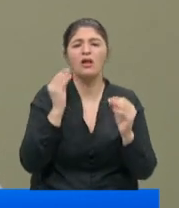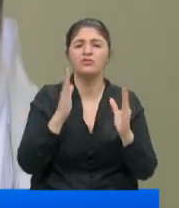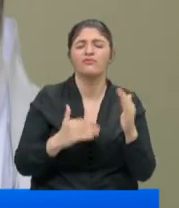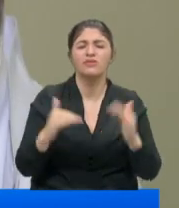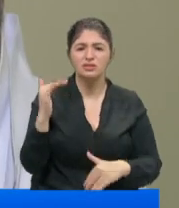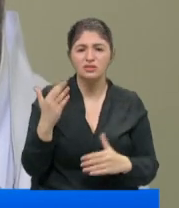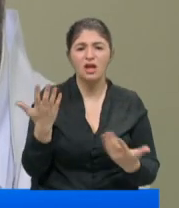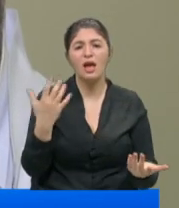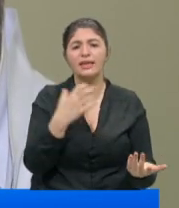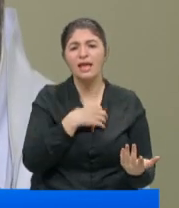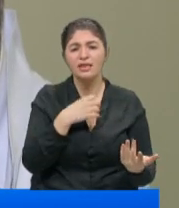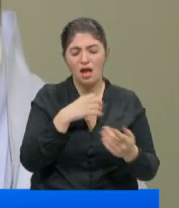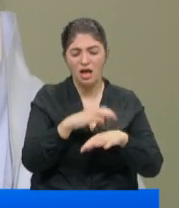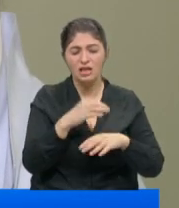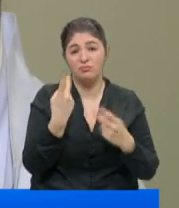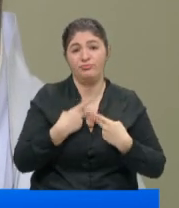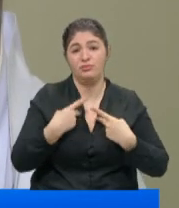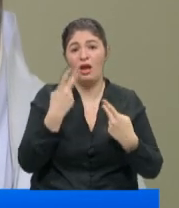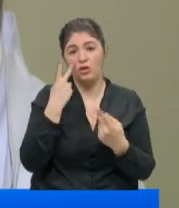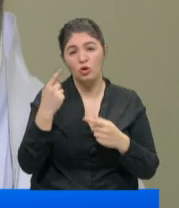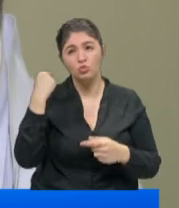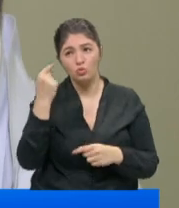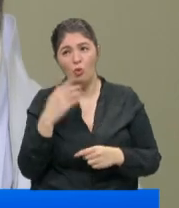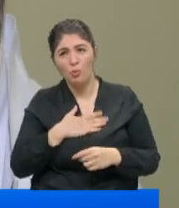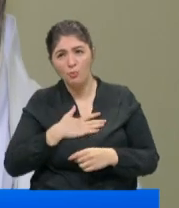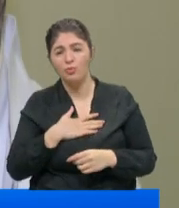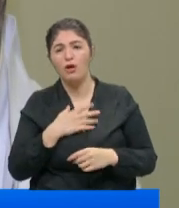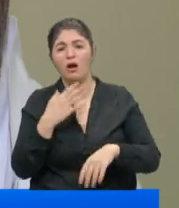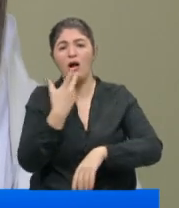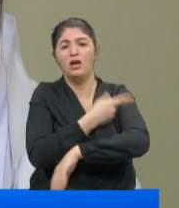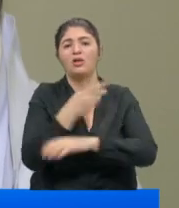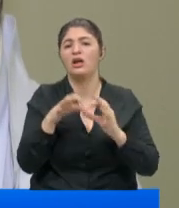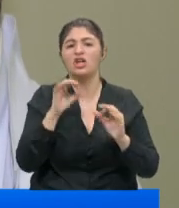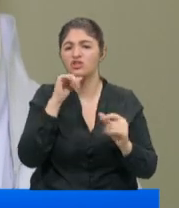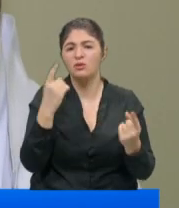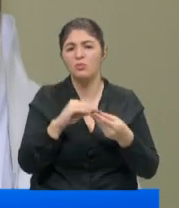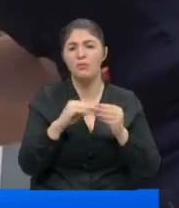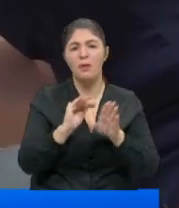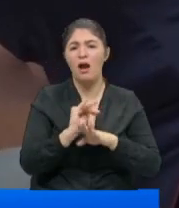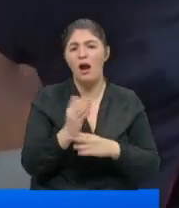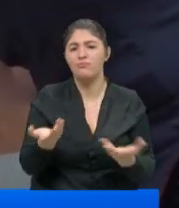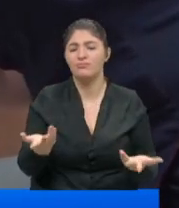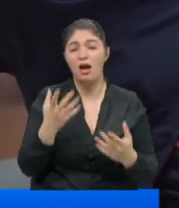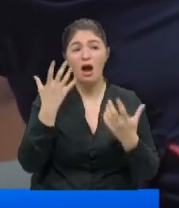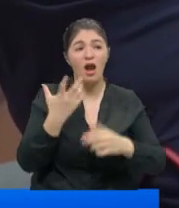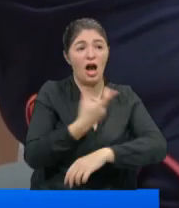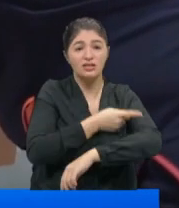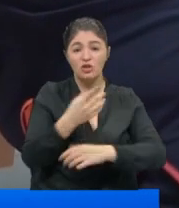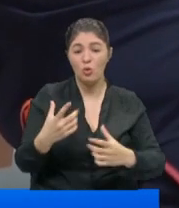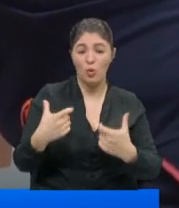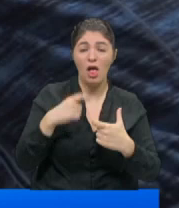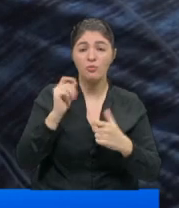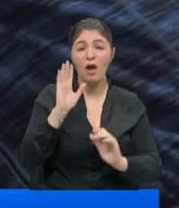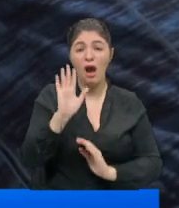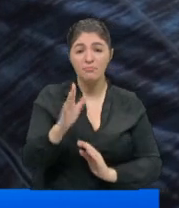yüksek. Kendi hastalarım açısından düşünüyorum. Aşıyla ilgili hiçbir sıkıntı yaşamadık. Aşı ağır hastalıktan